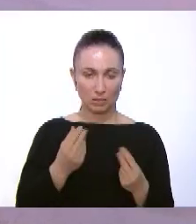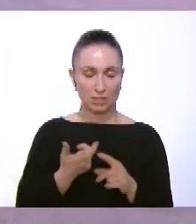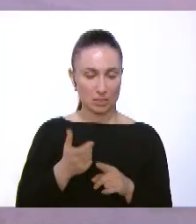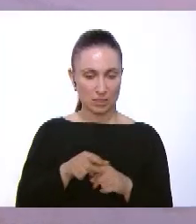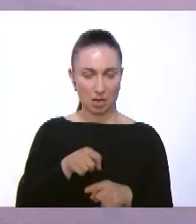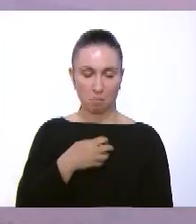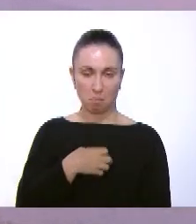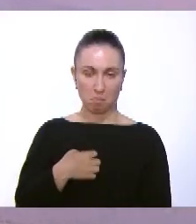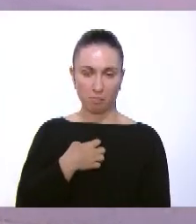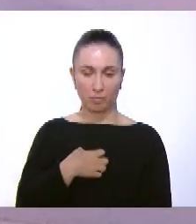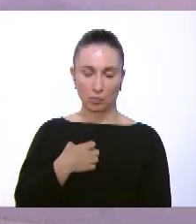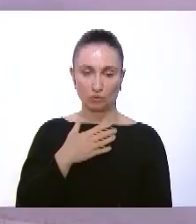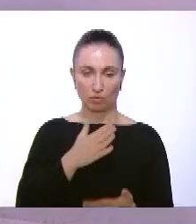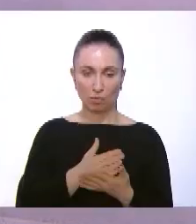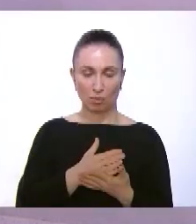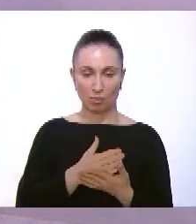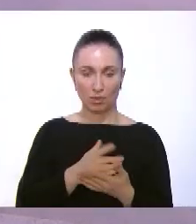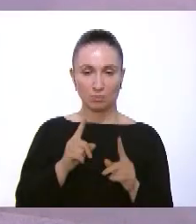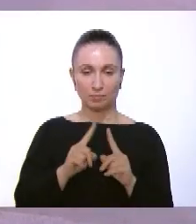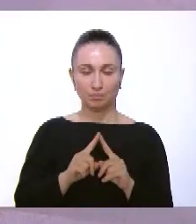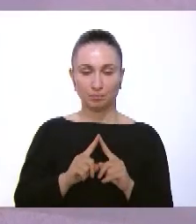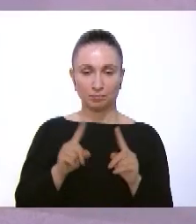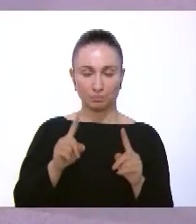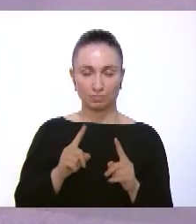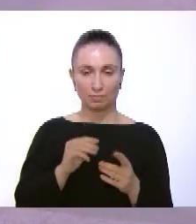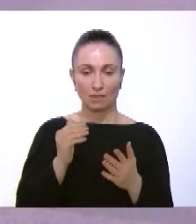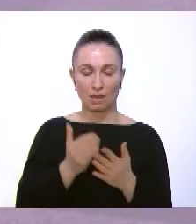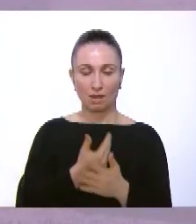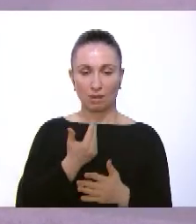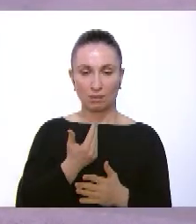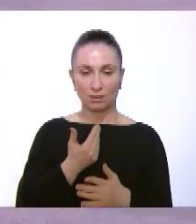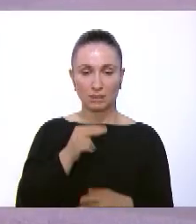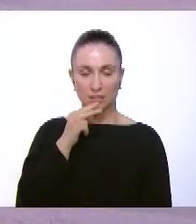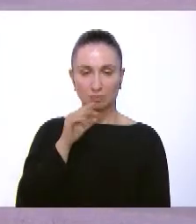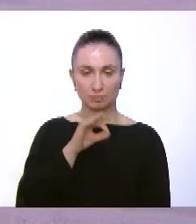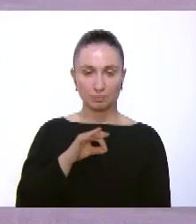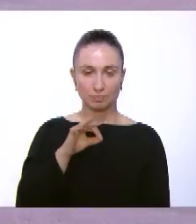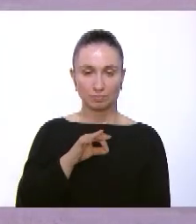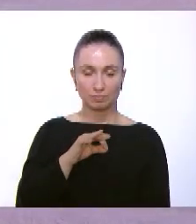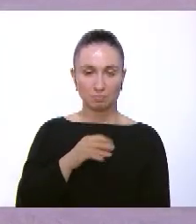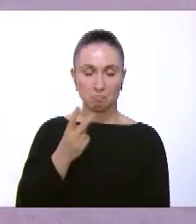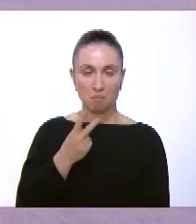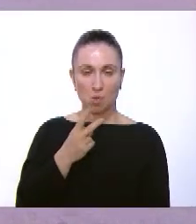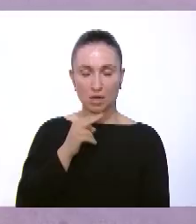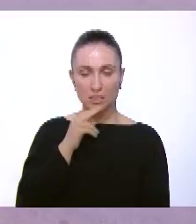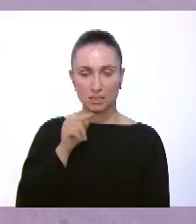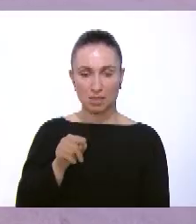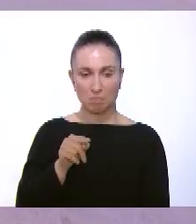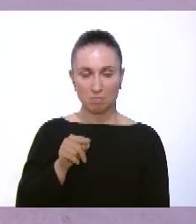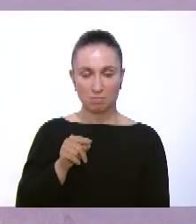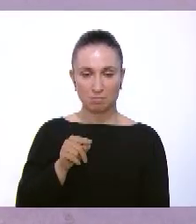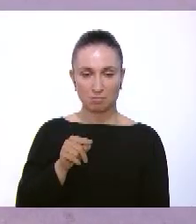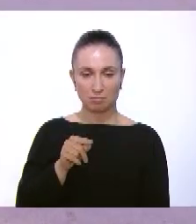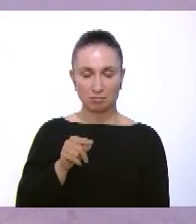ძალიან მნიშვნელოვანია განსაკუთრებით ახალი წამლების, მეორე რიგის წამლების